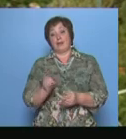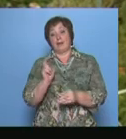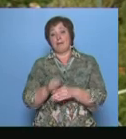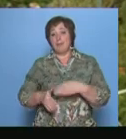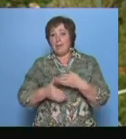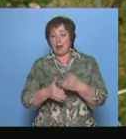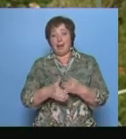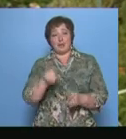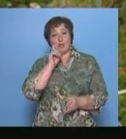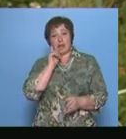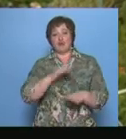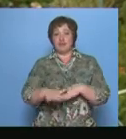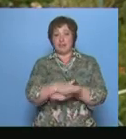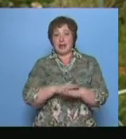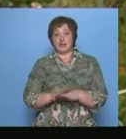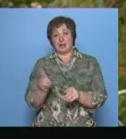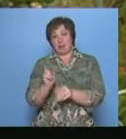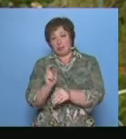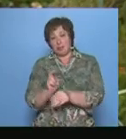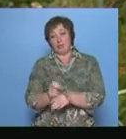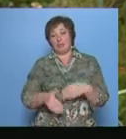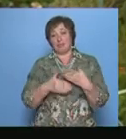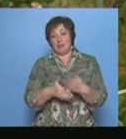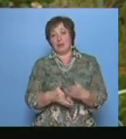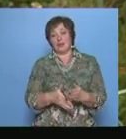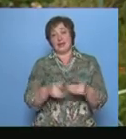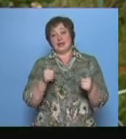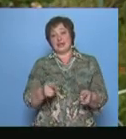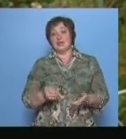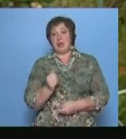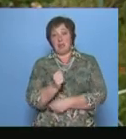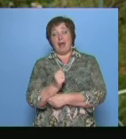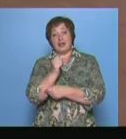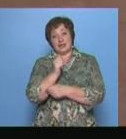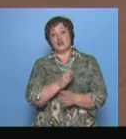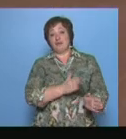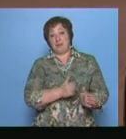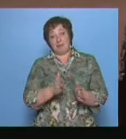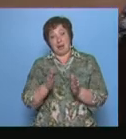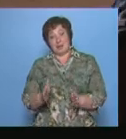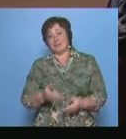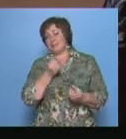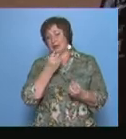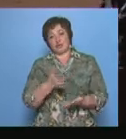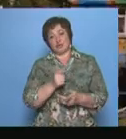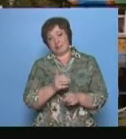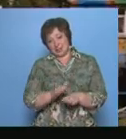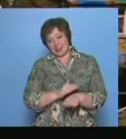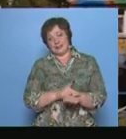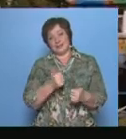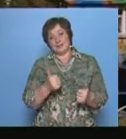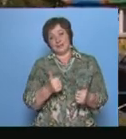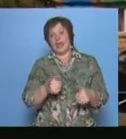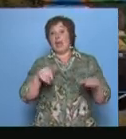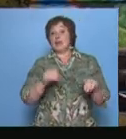молодежь на площадке. Это самое. Здесь мы поддерживаем порядок. Хорошо, хорошо, молодцы.